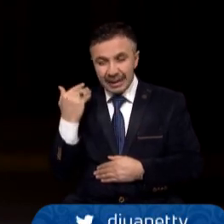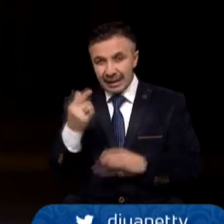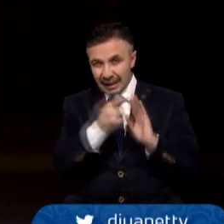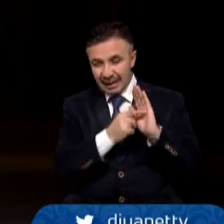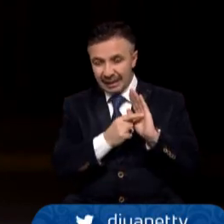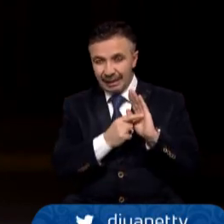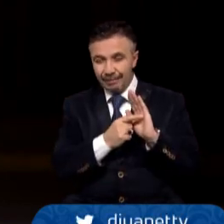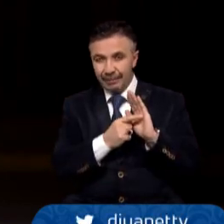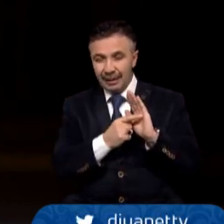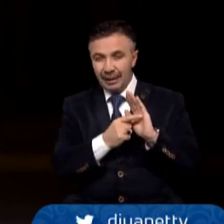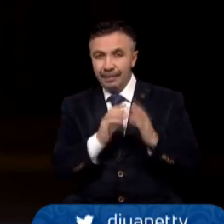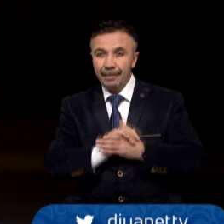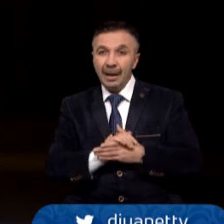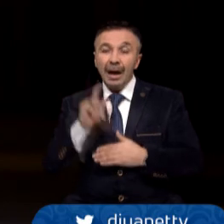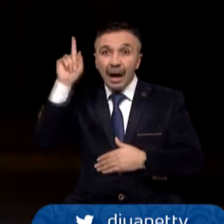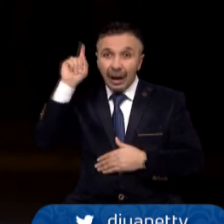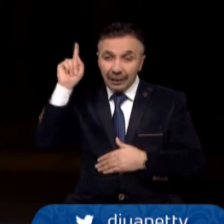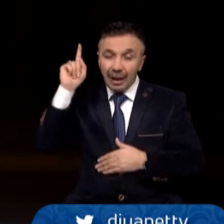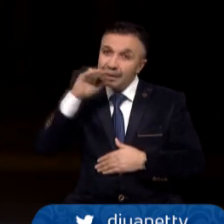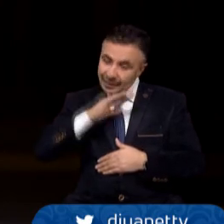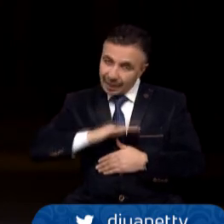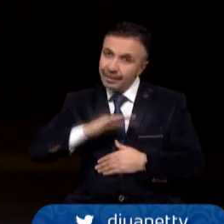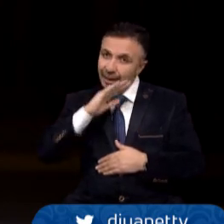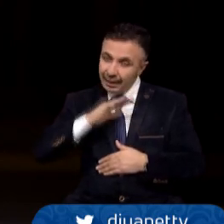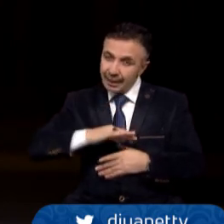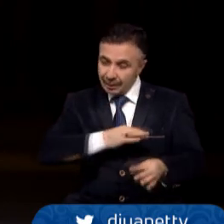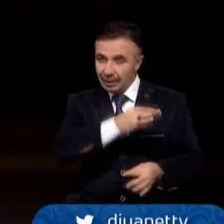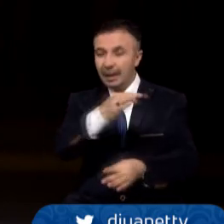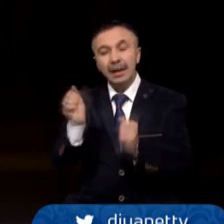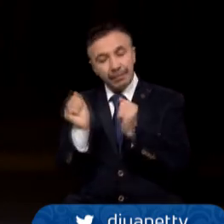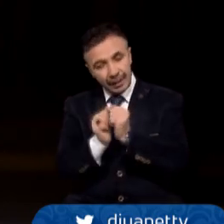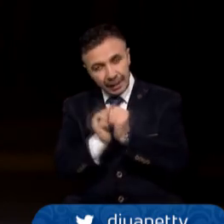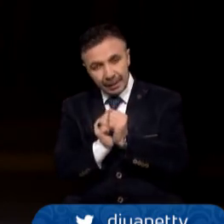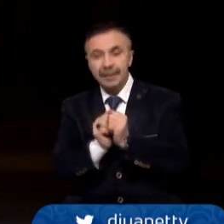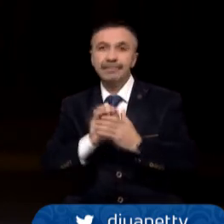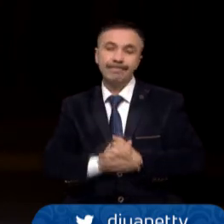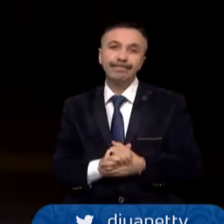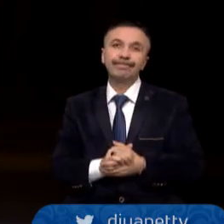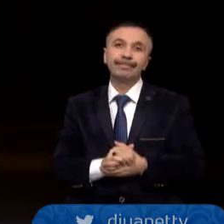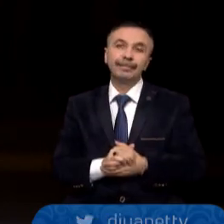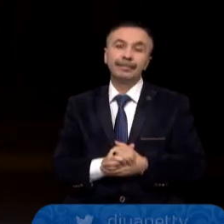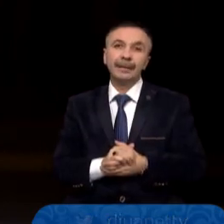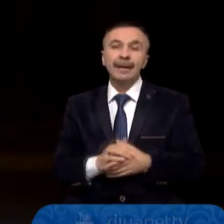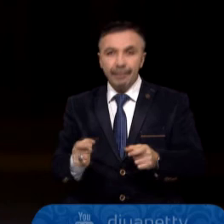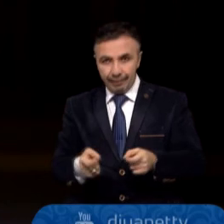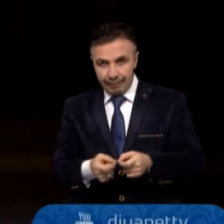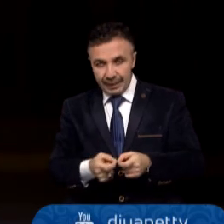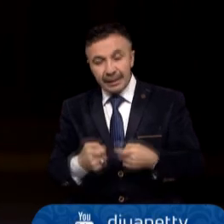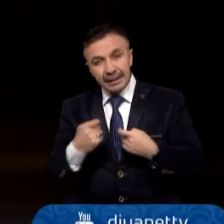Bu bir önceki ayette innallahe meassabirin diye bitter Allah sabredenlerle beraberdir